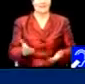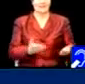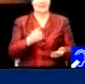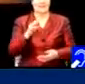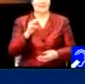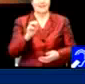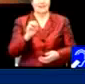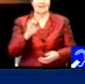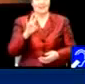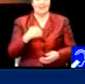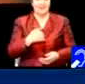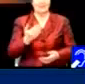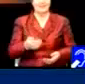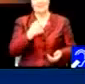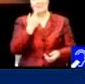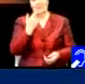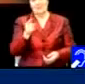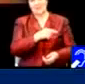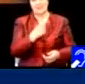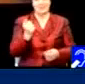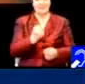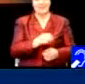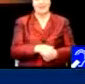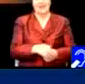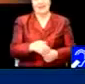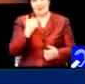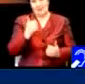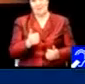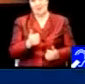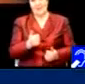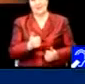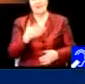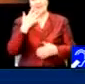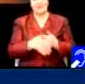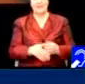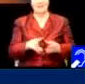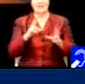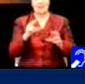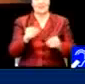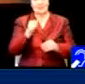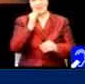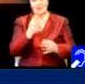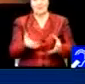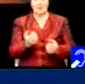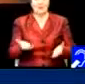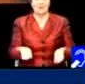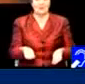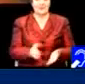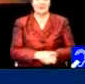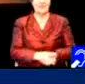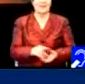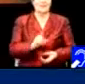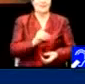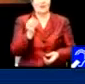talentat. Eu sunt dispusă să vă plătesc. Bine, înțeleg, fericirea nu constă în bani, dar atunci când fericirea nu e, e mai bine să fie fericire cu